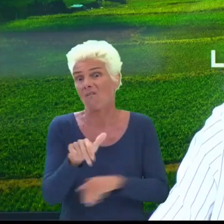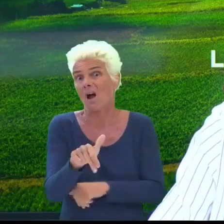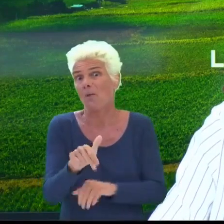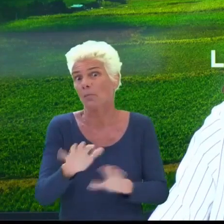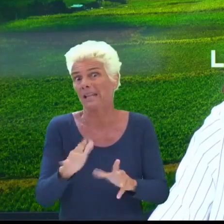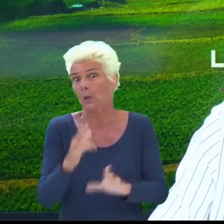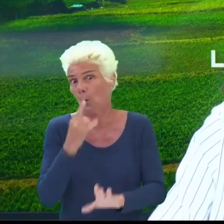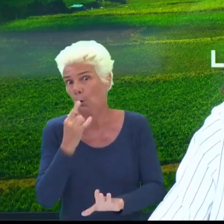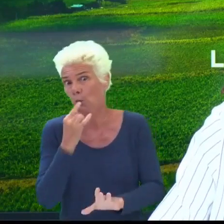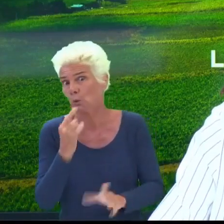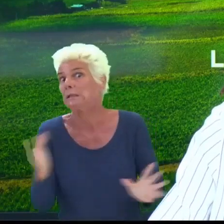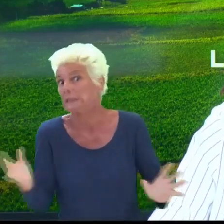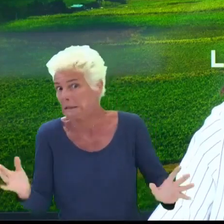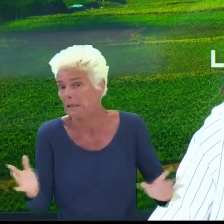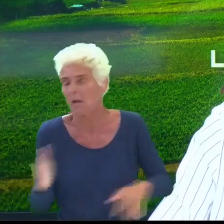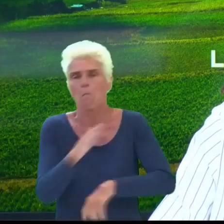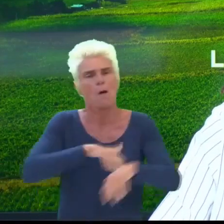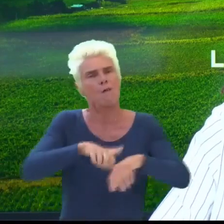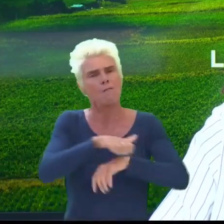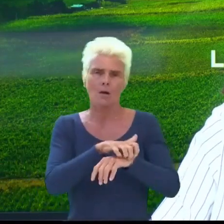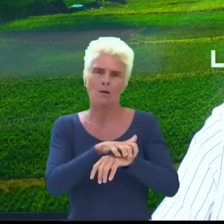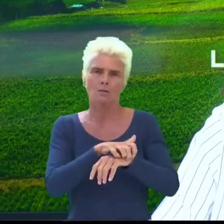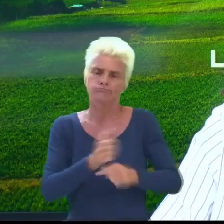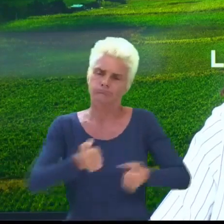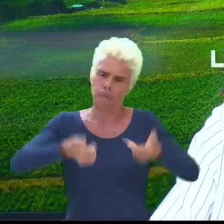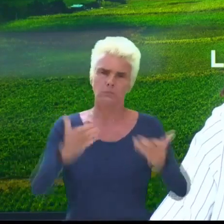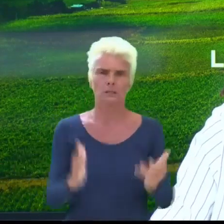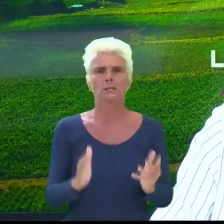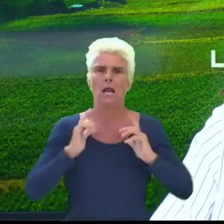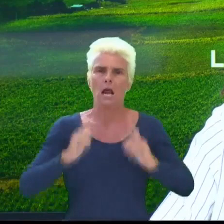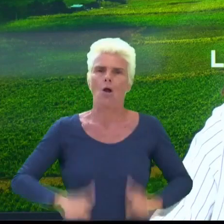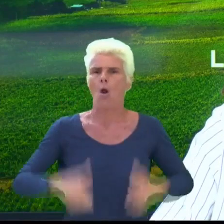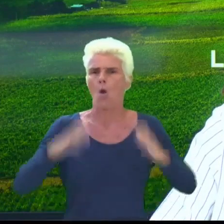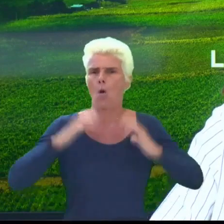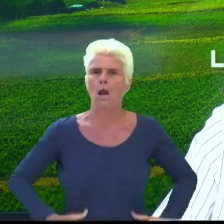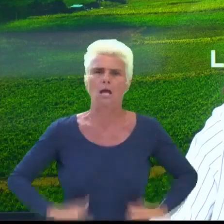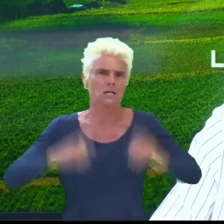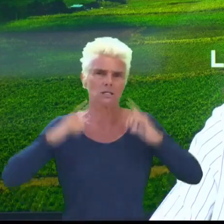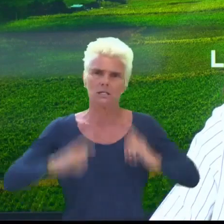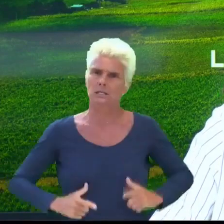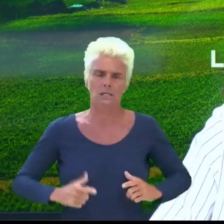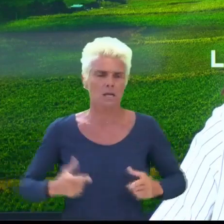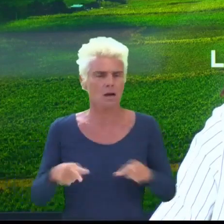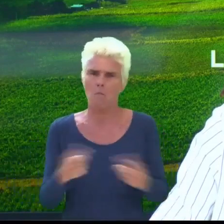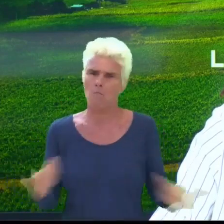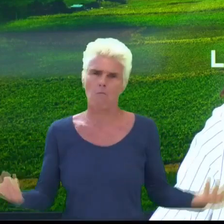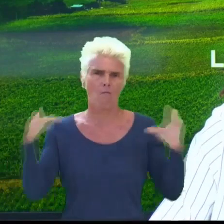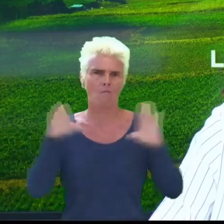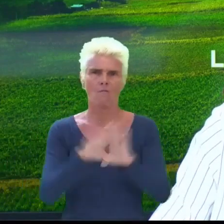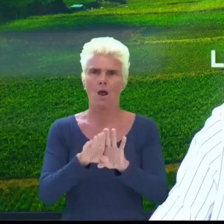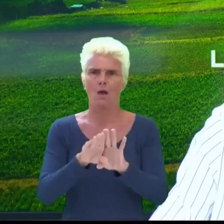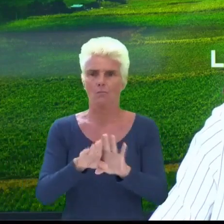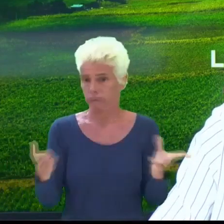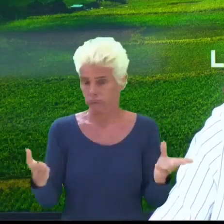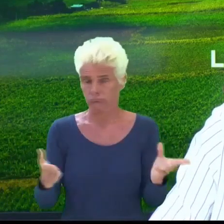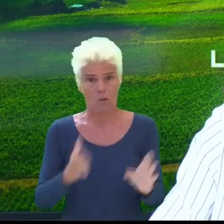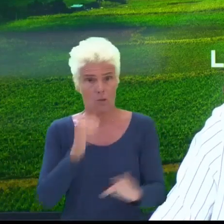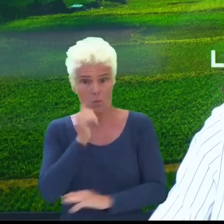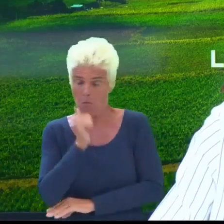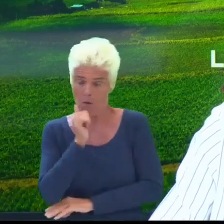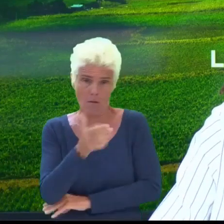rouge le préfet de Guadeloupe a décidé de la fermeture des écoles et des établissements scolaires du